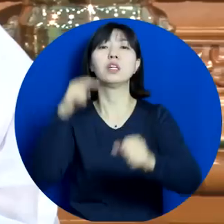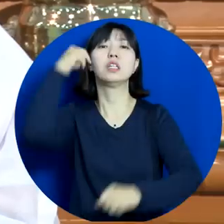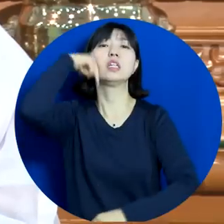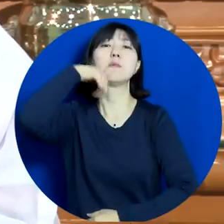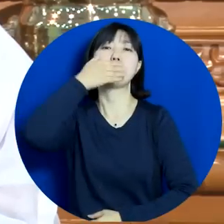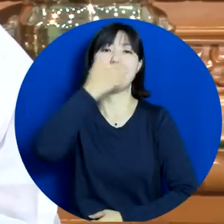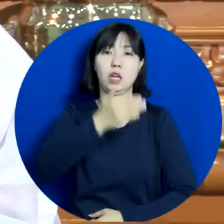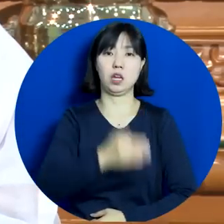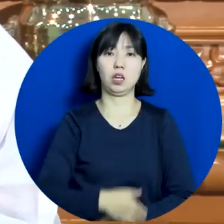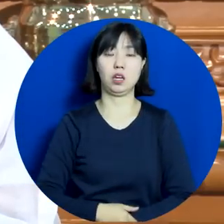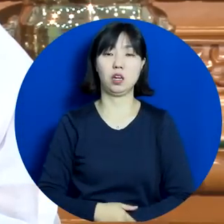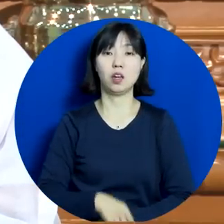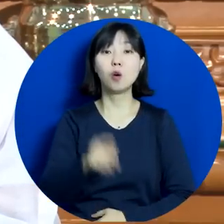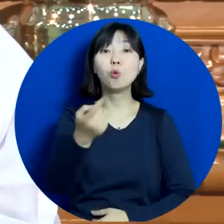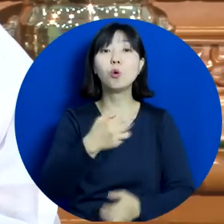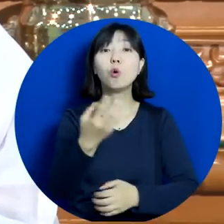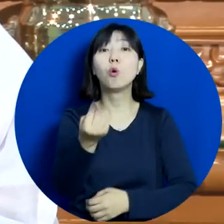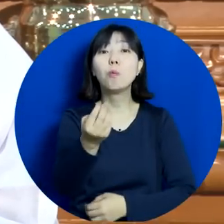된다고?